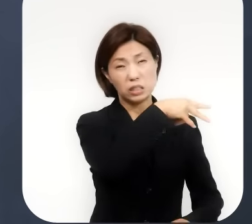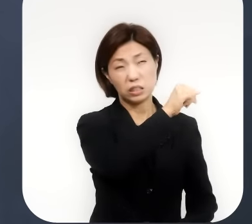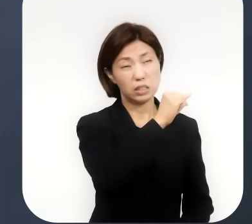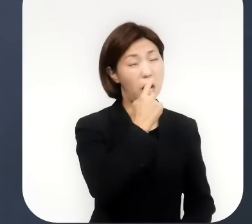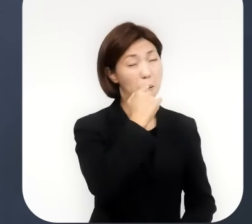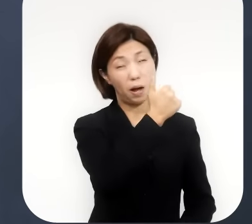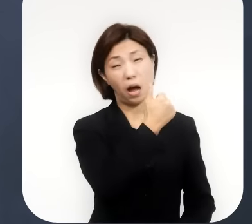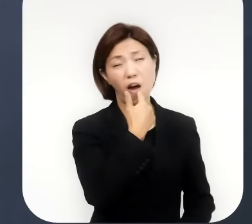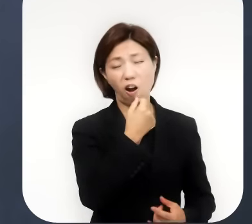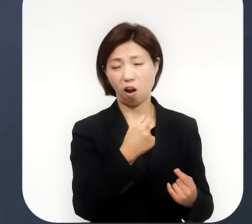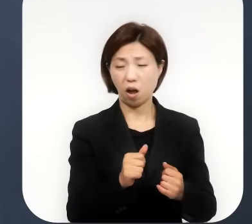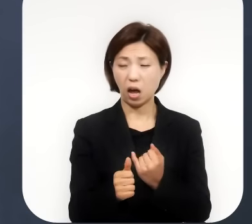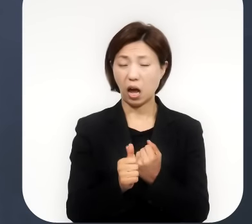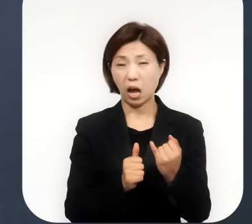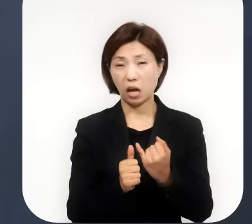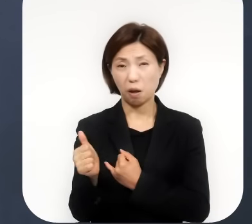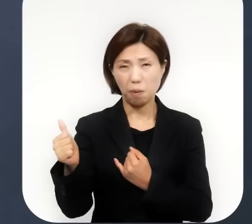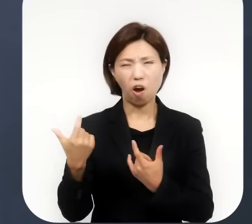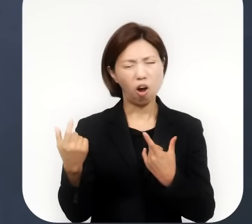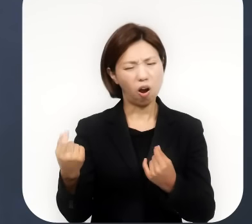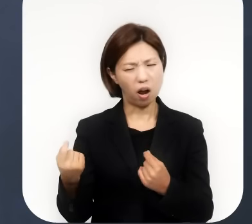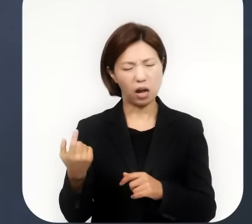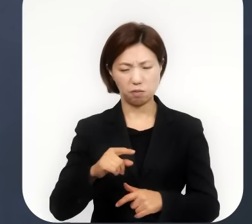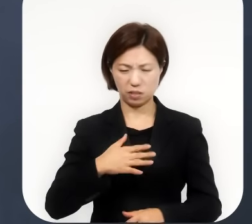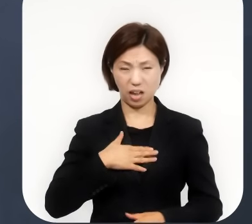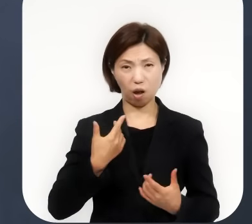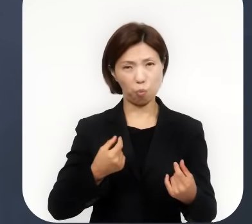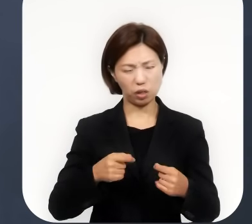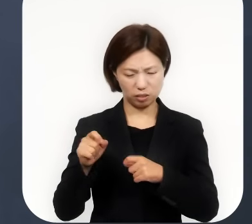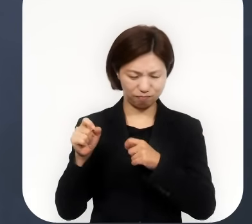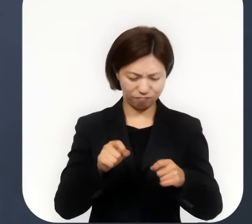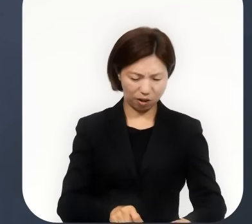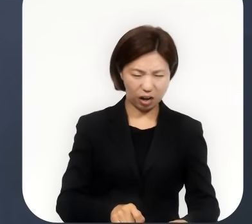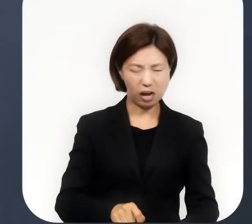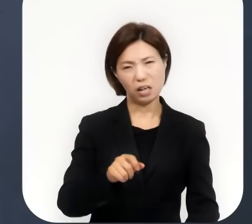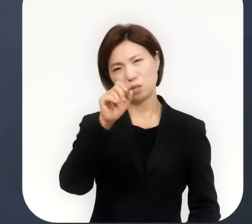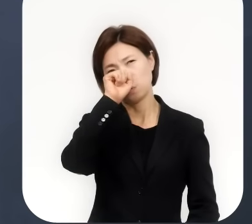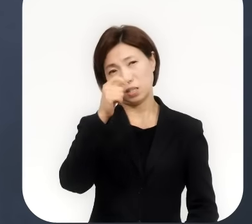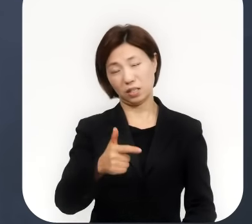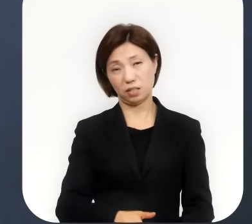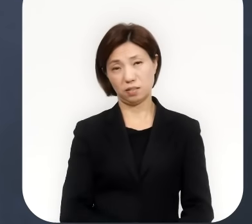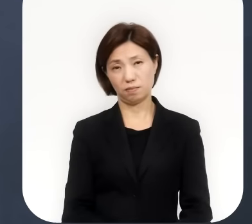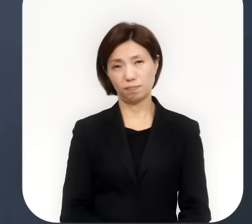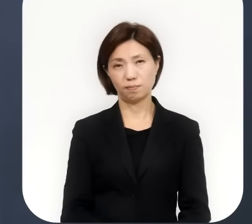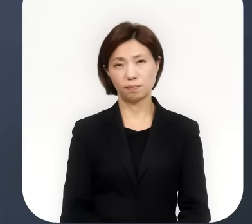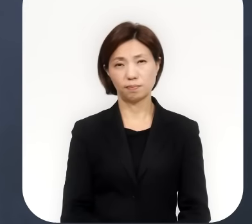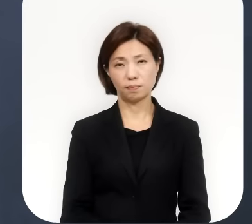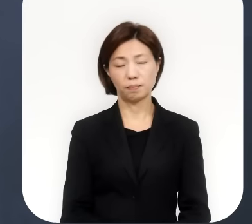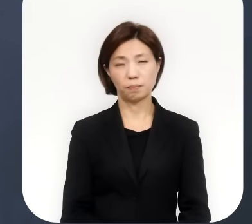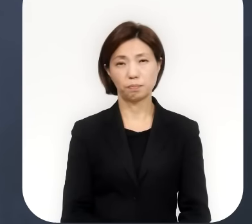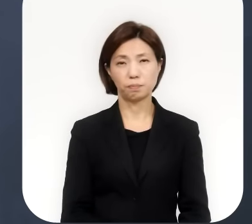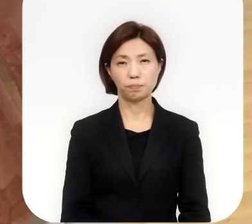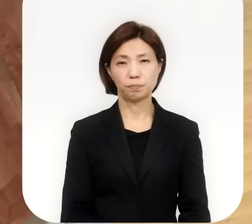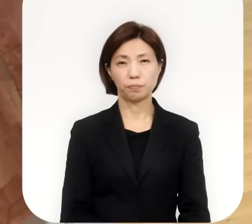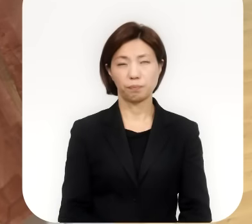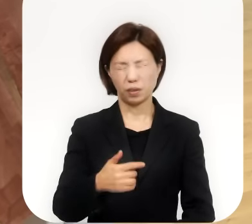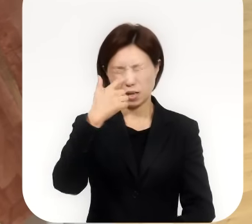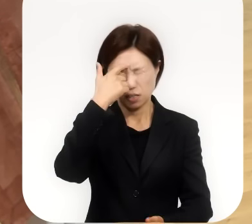할아버지처럼 되든지 자기 아빠처럼 되든지 나처럼 되든지 이런 일이 발생하게 된다